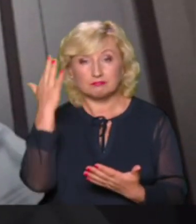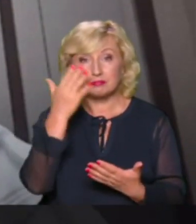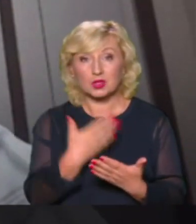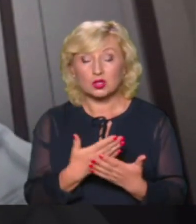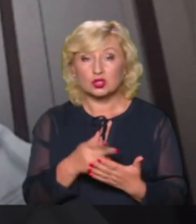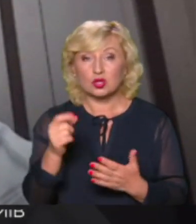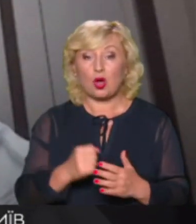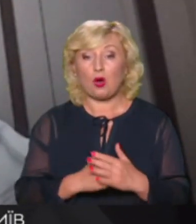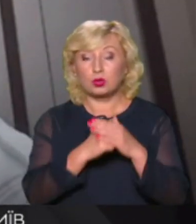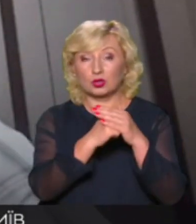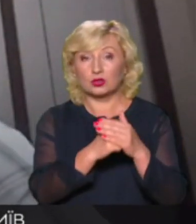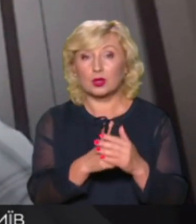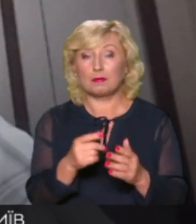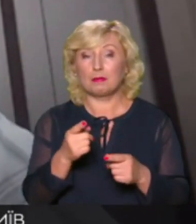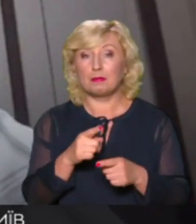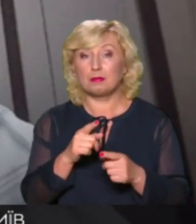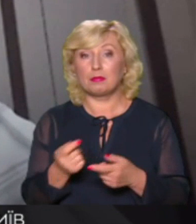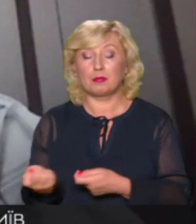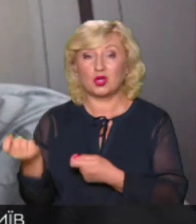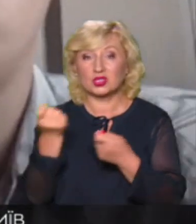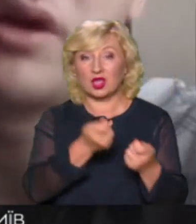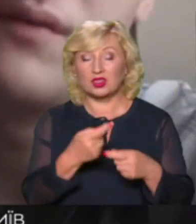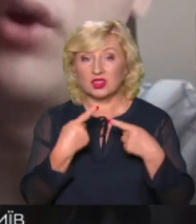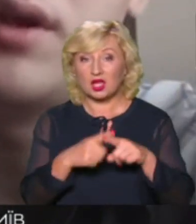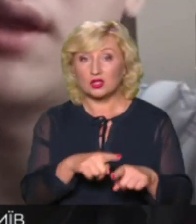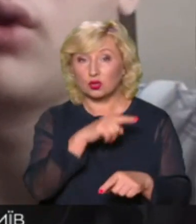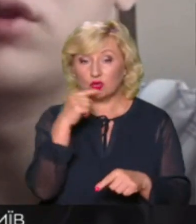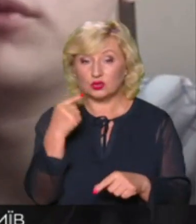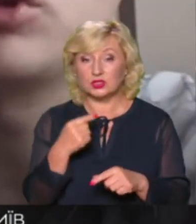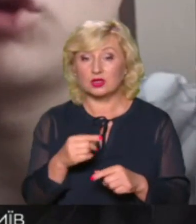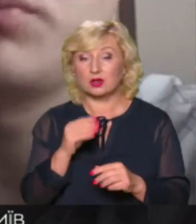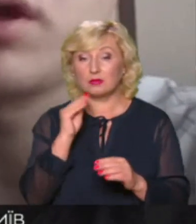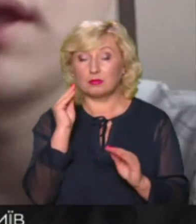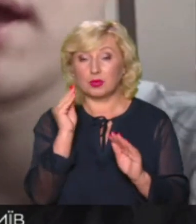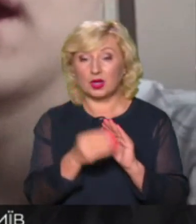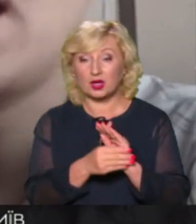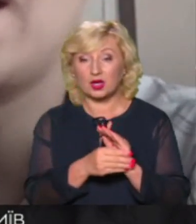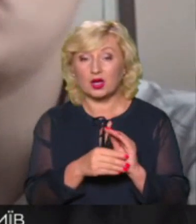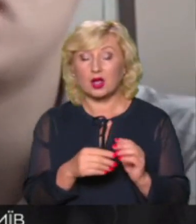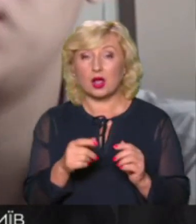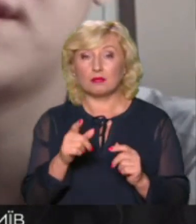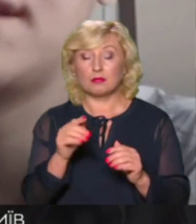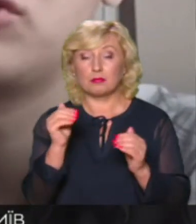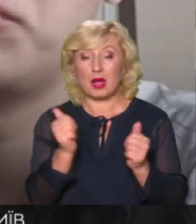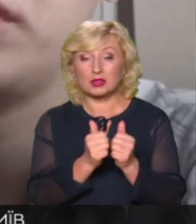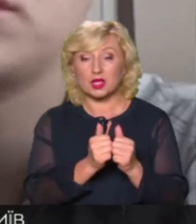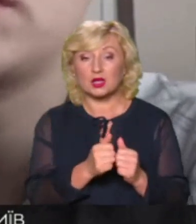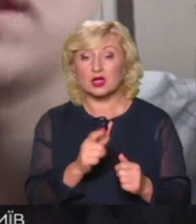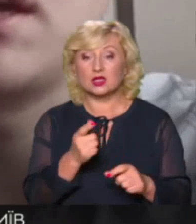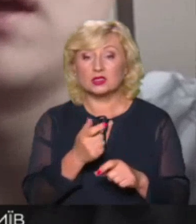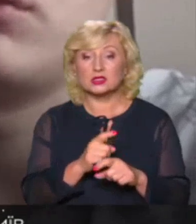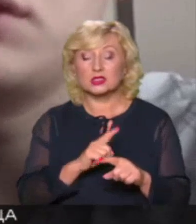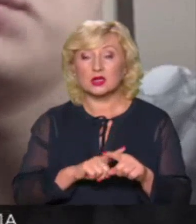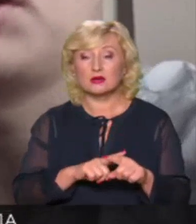вони поставляють певну техніку Росії, по суті її покривають як якогось молодшого партнера, але в останнім часом, особливо з